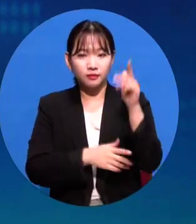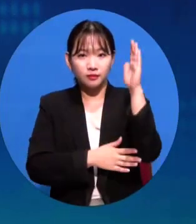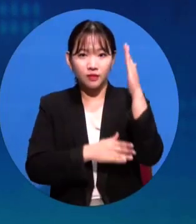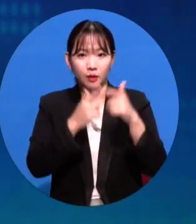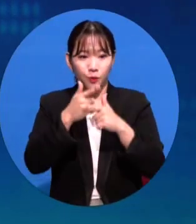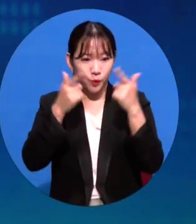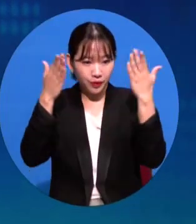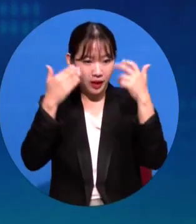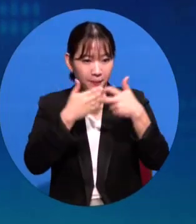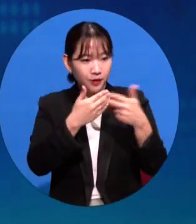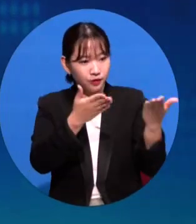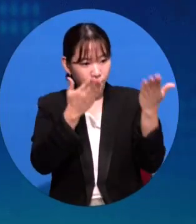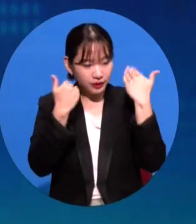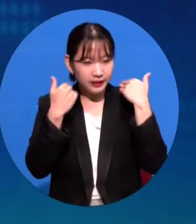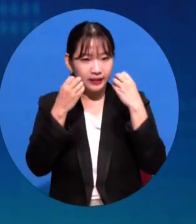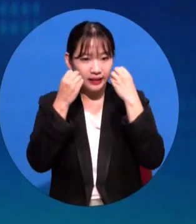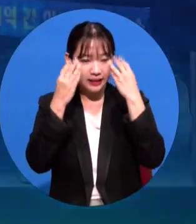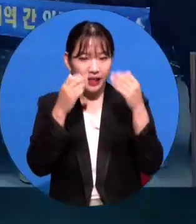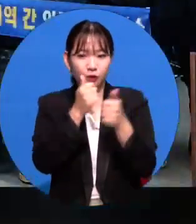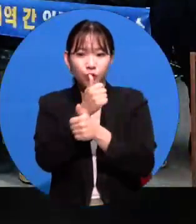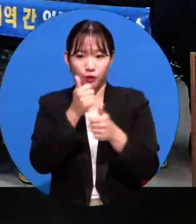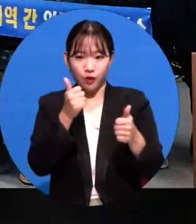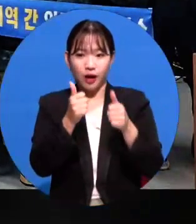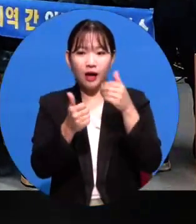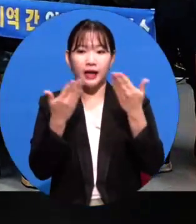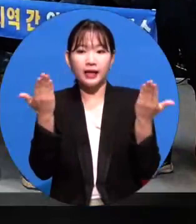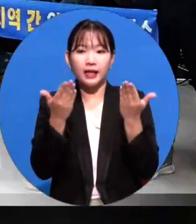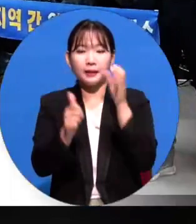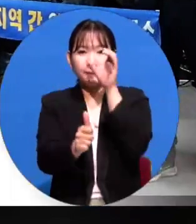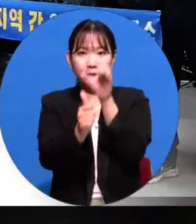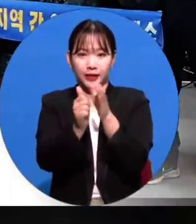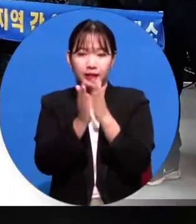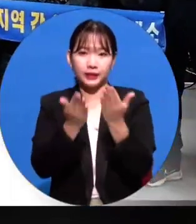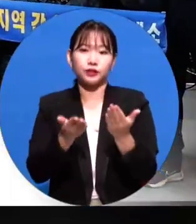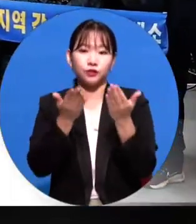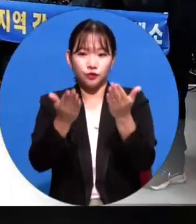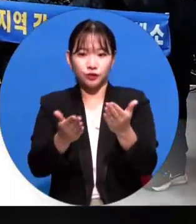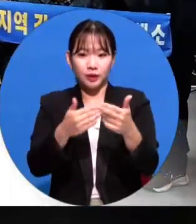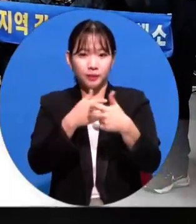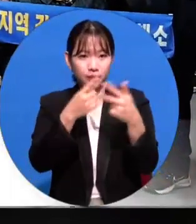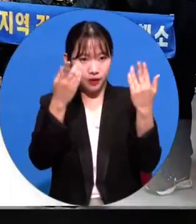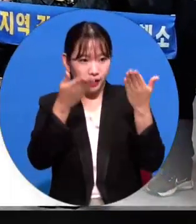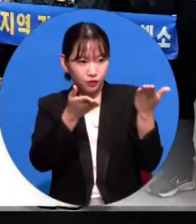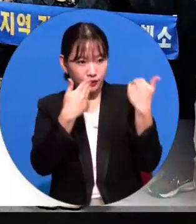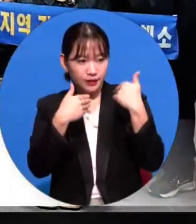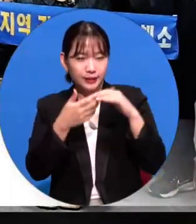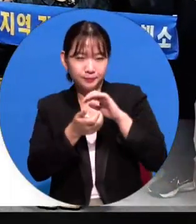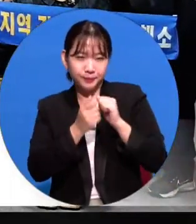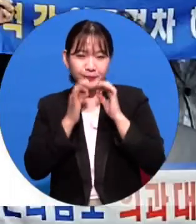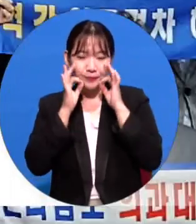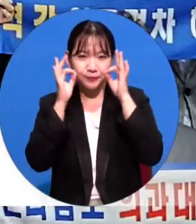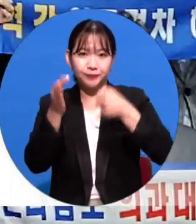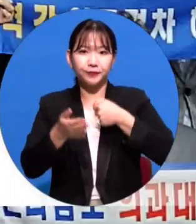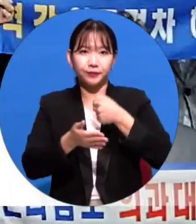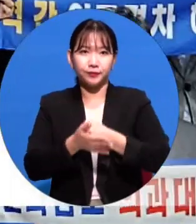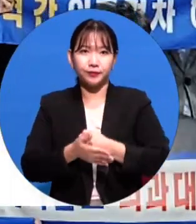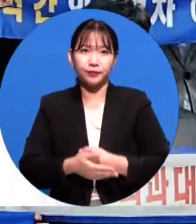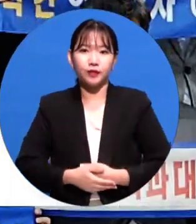목포시는 목포대 의대 위치에 신규 위원들에게 위촉장을 수여하고 의대 유치해 총력을 이어가기로